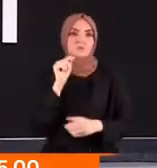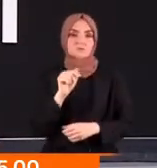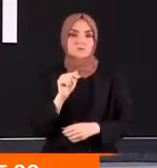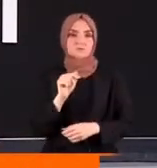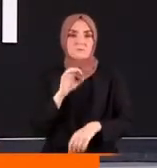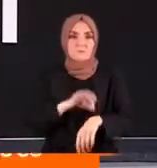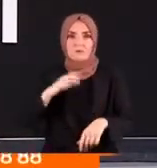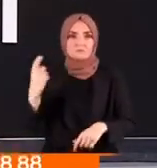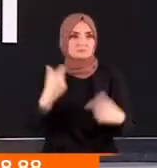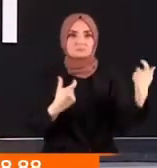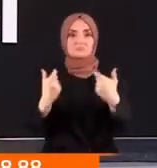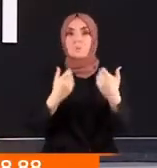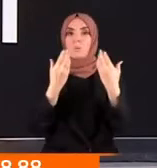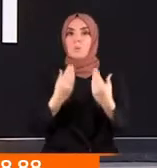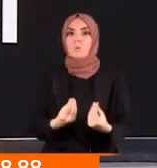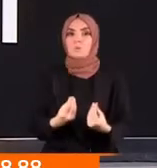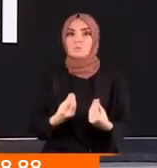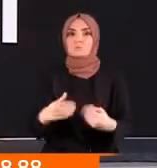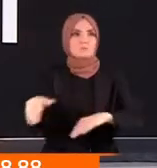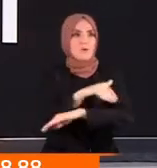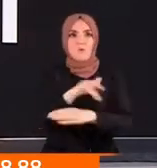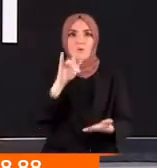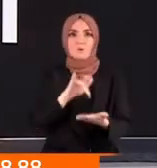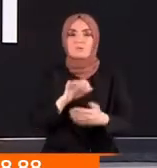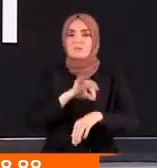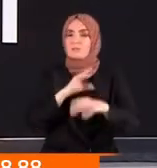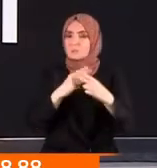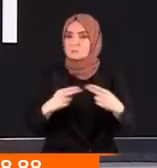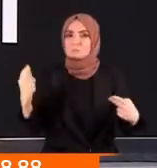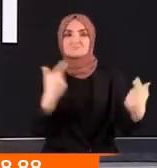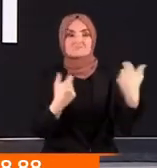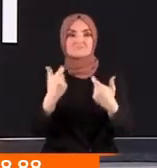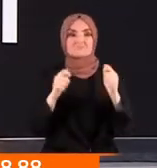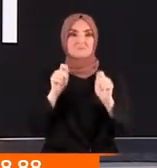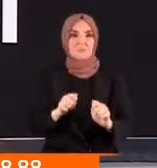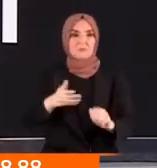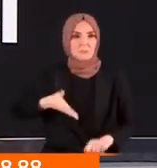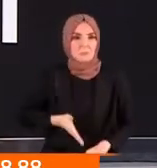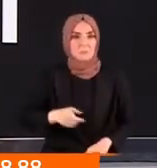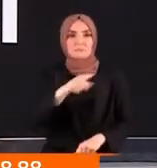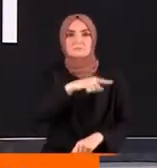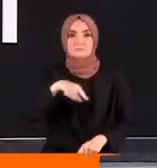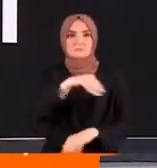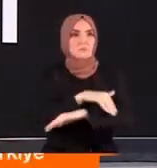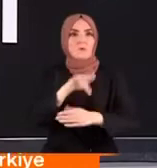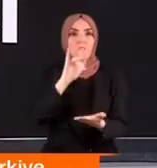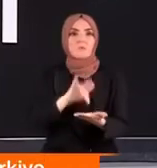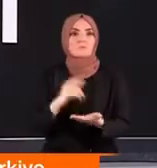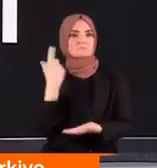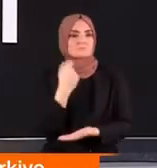çekildi. Taraflar sokak ortasında dakikalarca çatıştı. Şehir eşkıyaları sokak ortasında kurşun